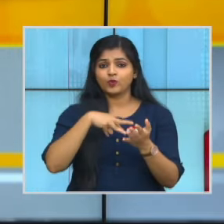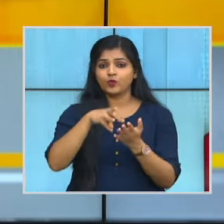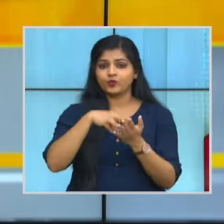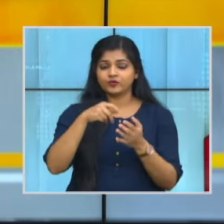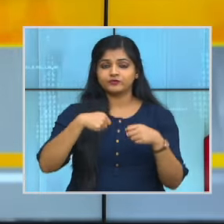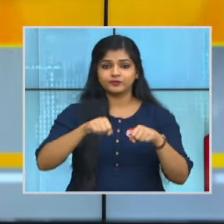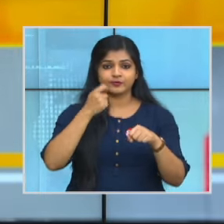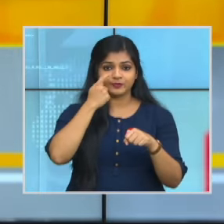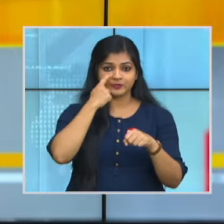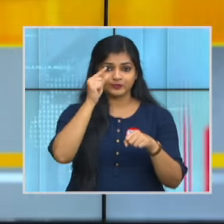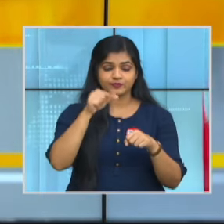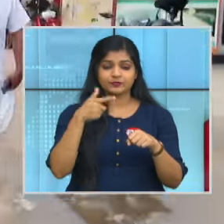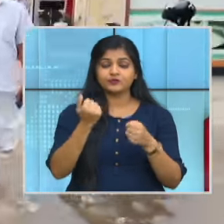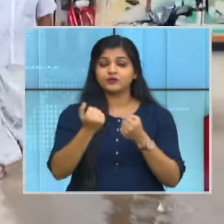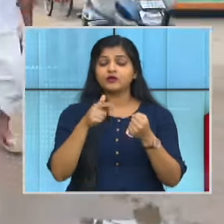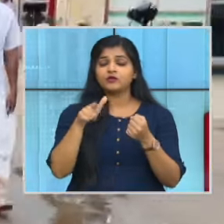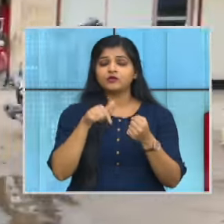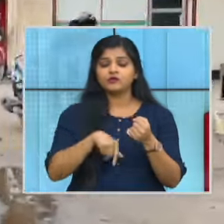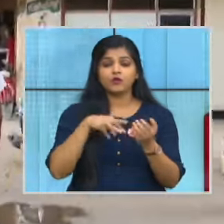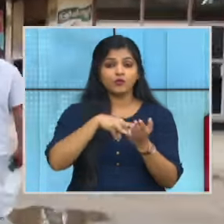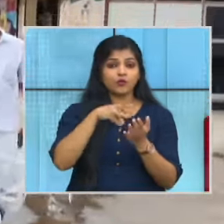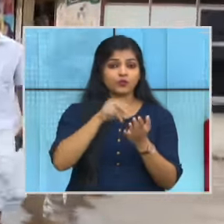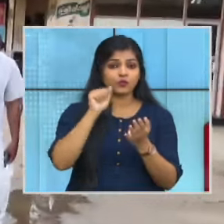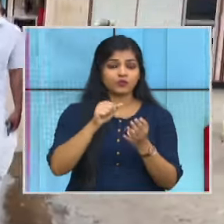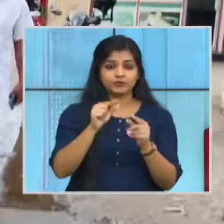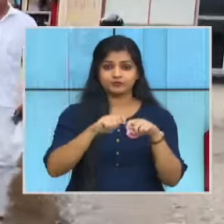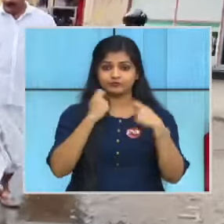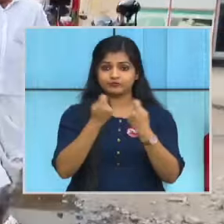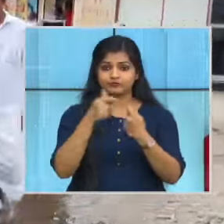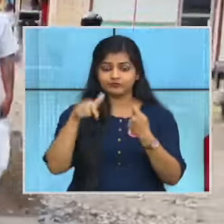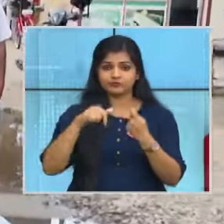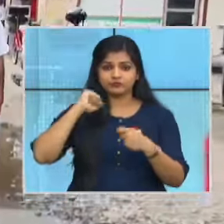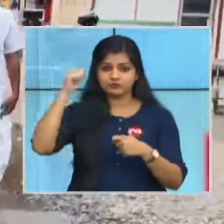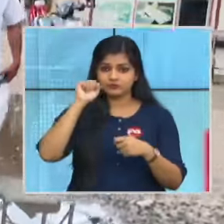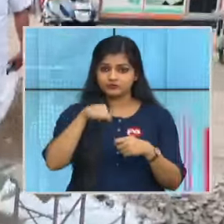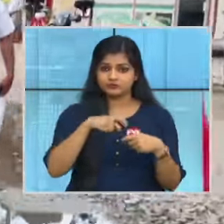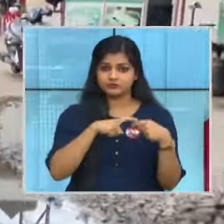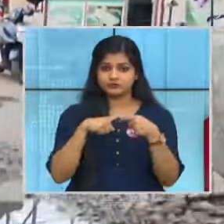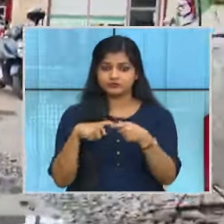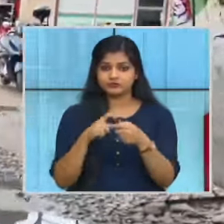മർദ്ദനമേറ്റ വിവരം നമ്മൾ നേരത്തെ പുറത്തുവിട്ടിരുന്നു. ഇപ്പോൾ ഓട്ടോ ഡ്രൈവേഴ്സിന്റെ പ്രതിഷേധമാണോ നടക്കുന്നത്?